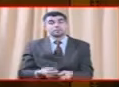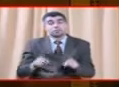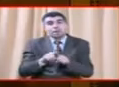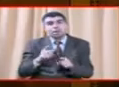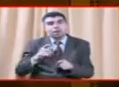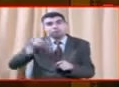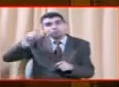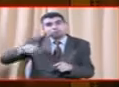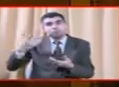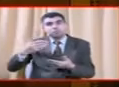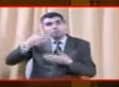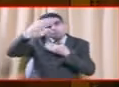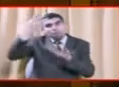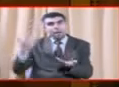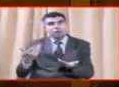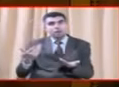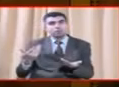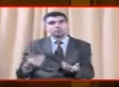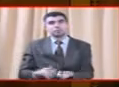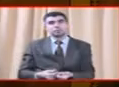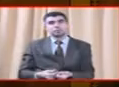مواطن بريء